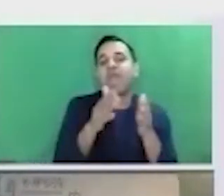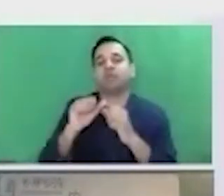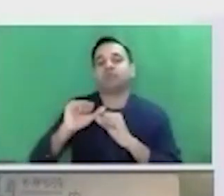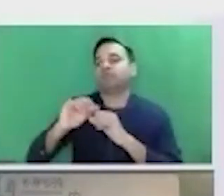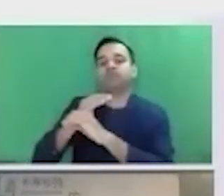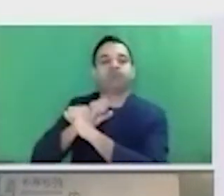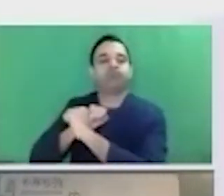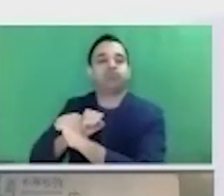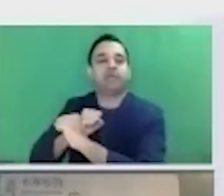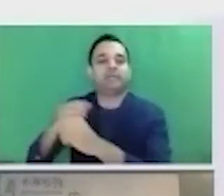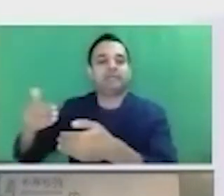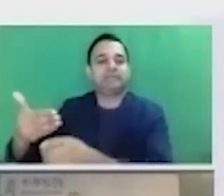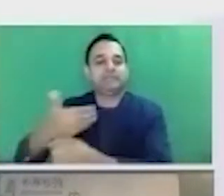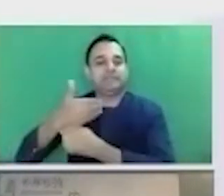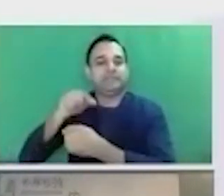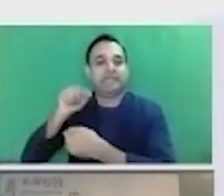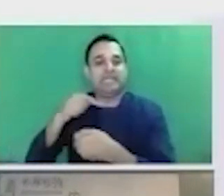للتنوع البيئي